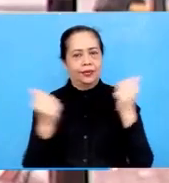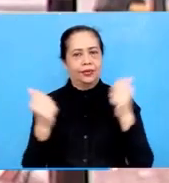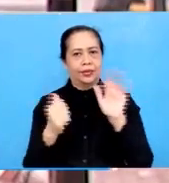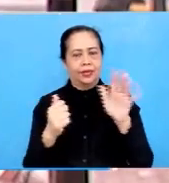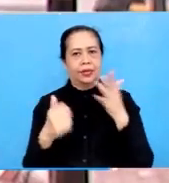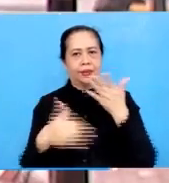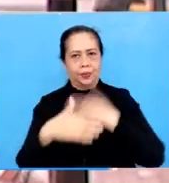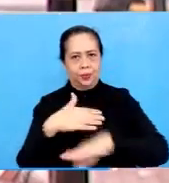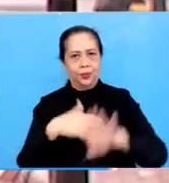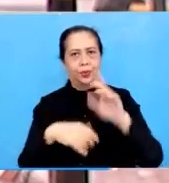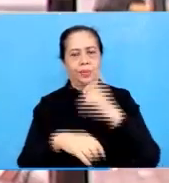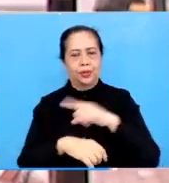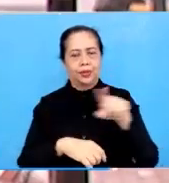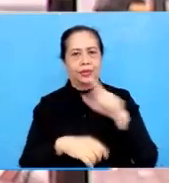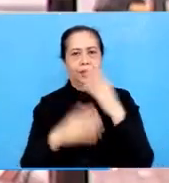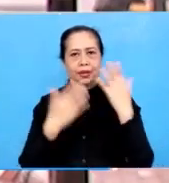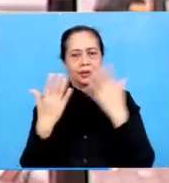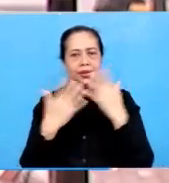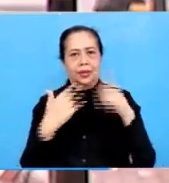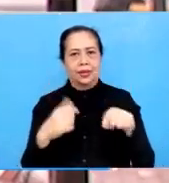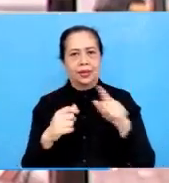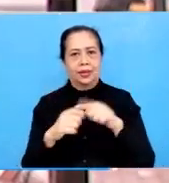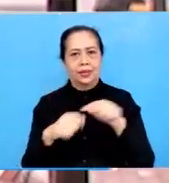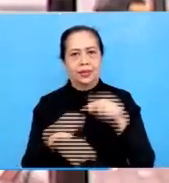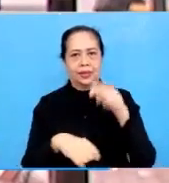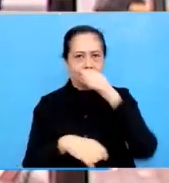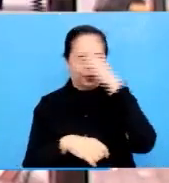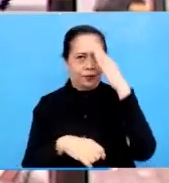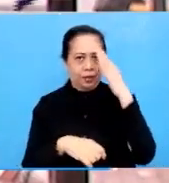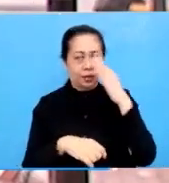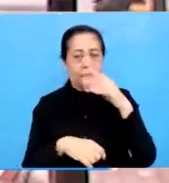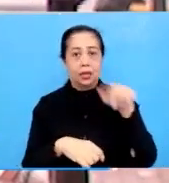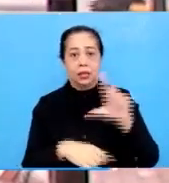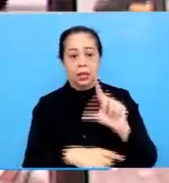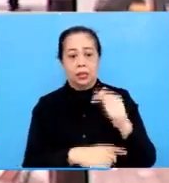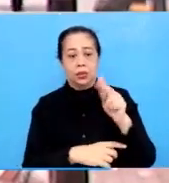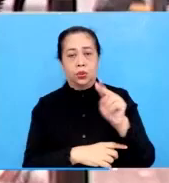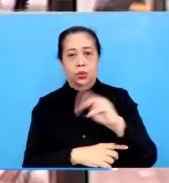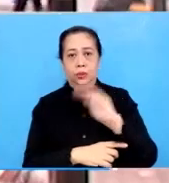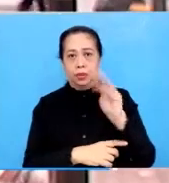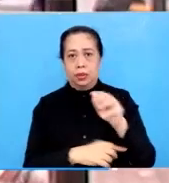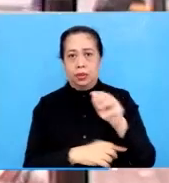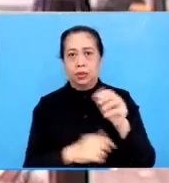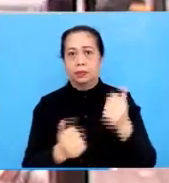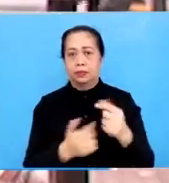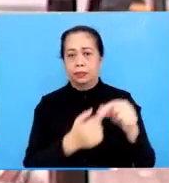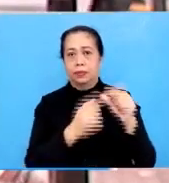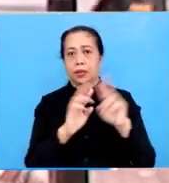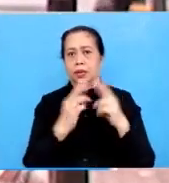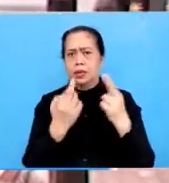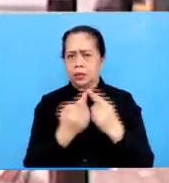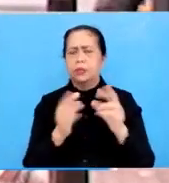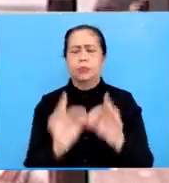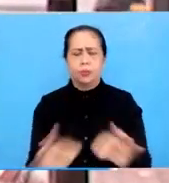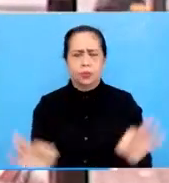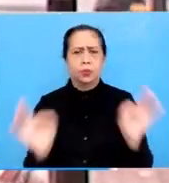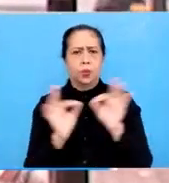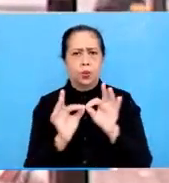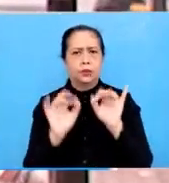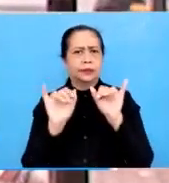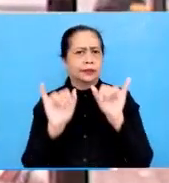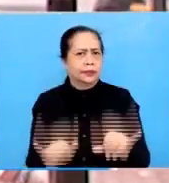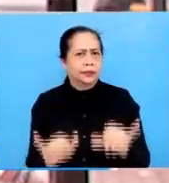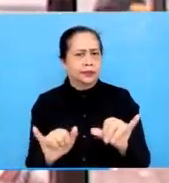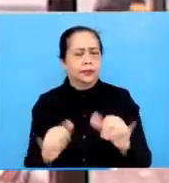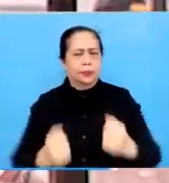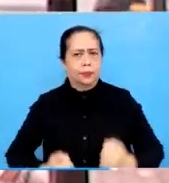Andres Bonifacio. At para sa lokal na pamahalaan ng Maynila, lalo na sa kanyang mga kaanak, ay mahalaga na paratilihin nating